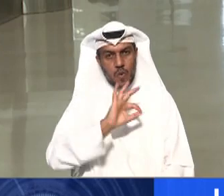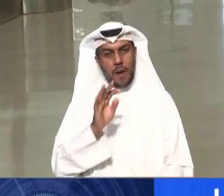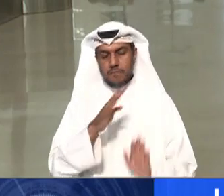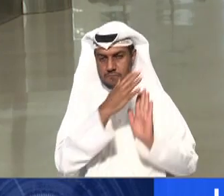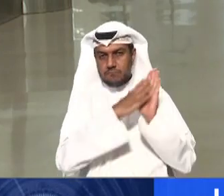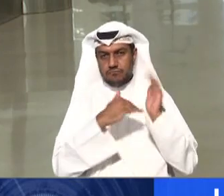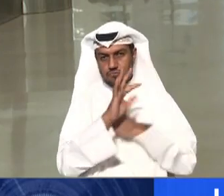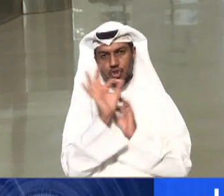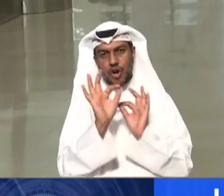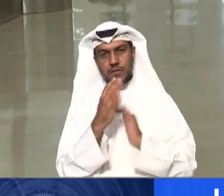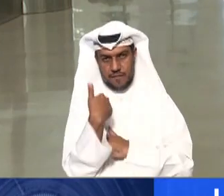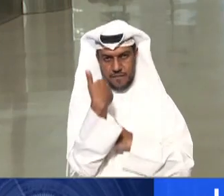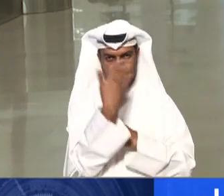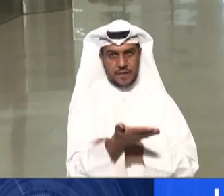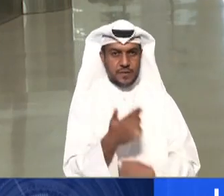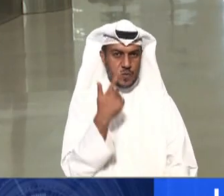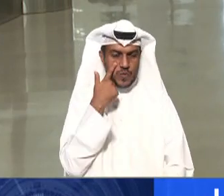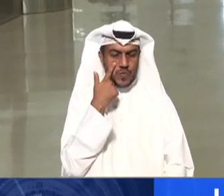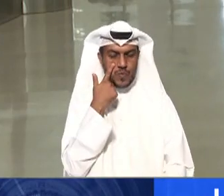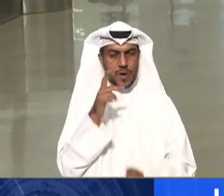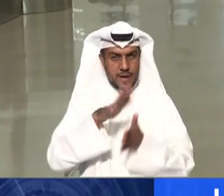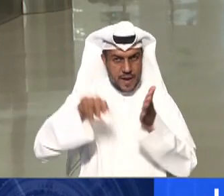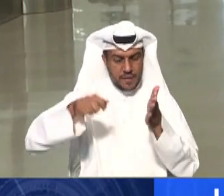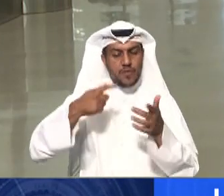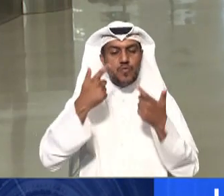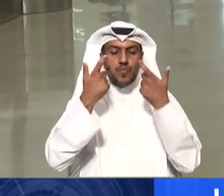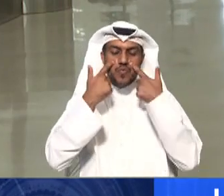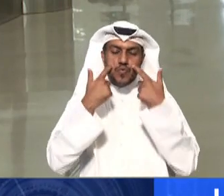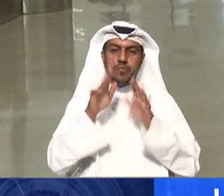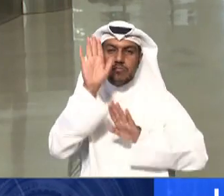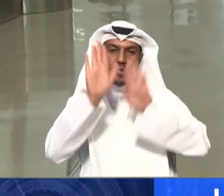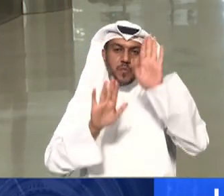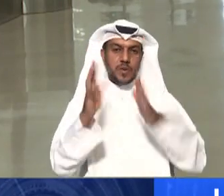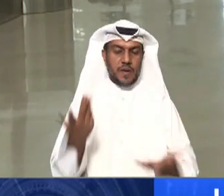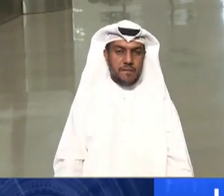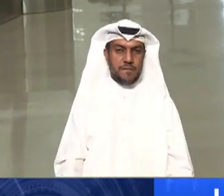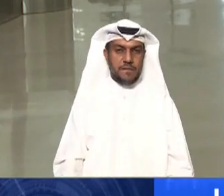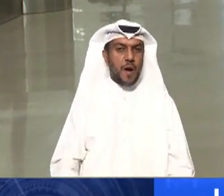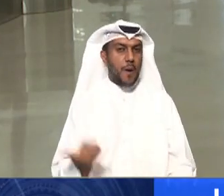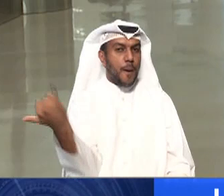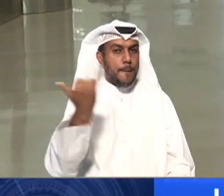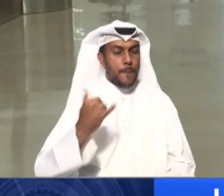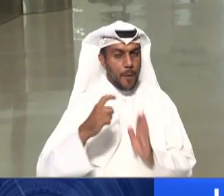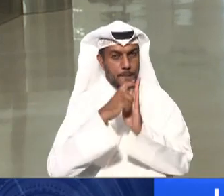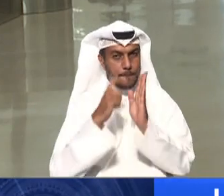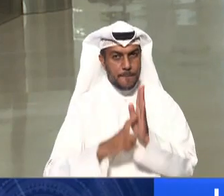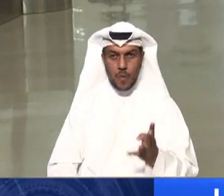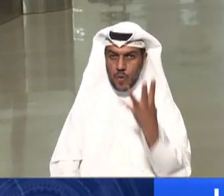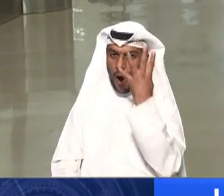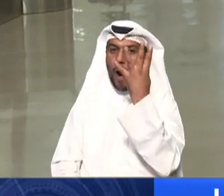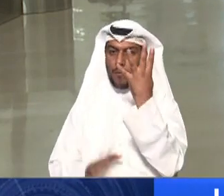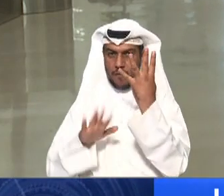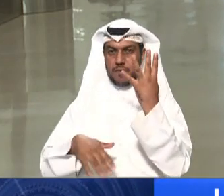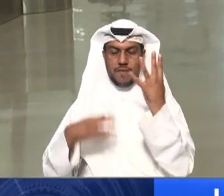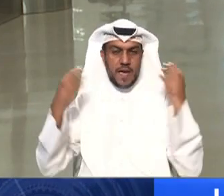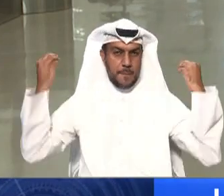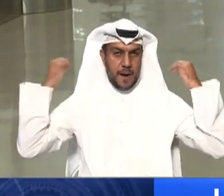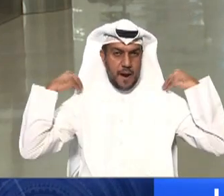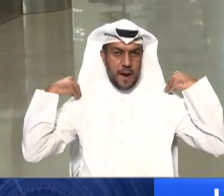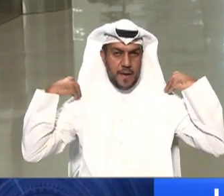التشريعي بالأربع أدوار انعقاد، خلصنا أربع قوانين من أهم القوانين، قانون